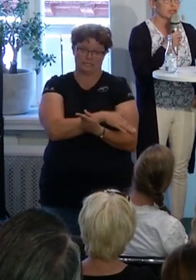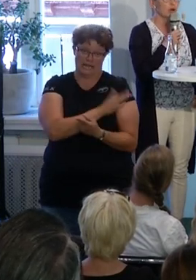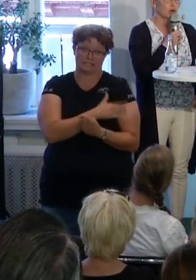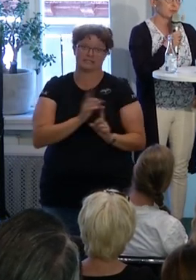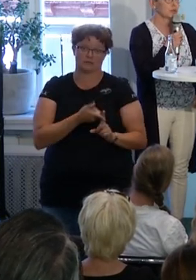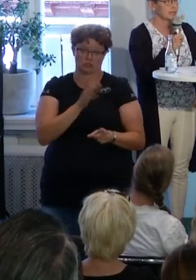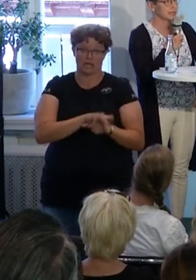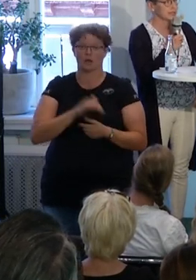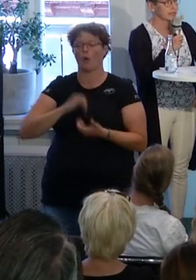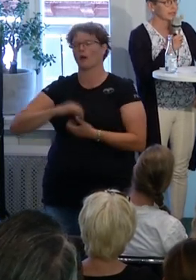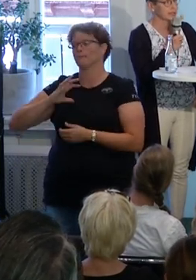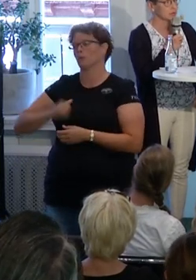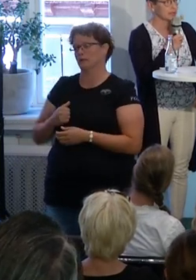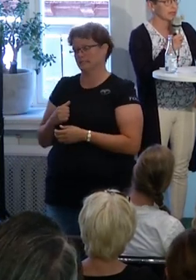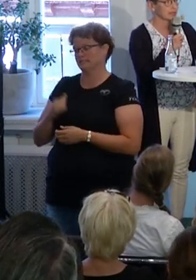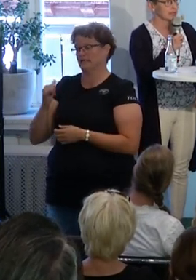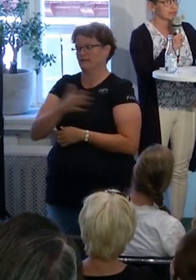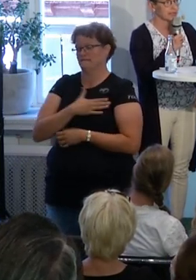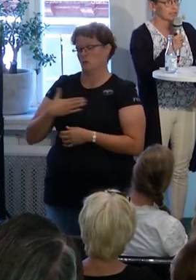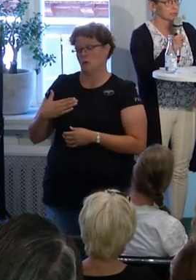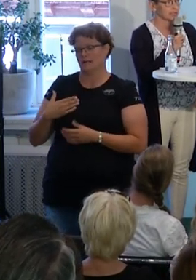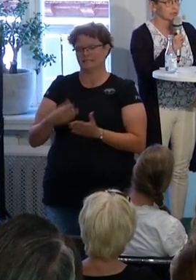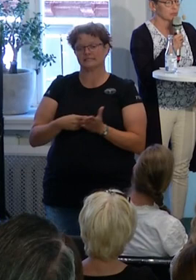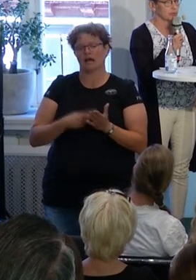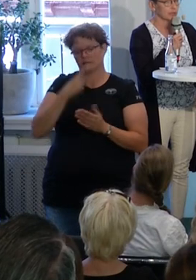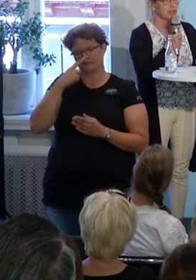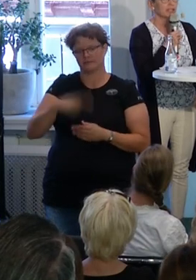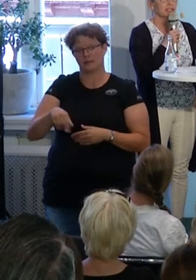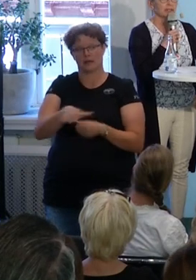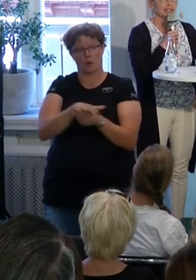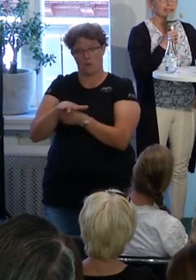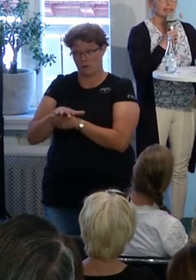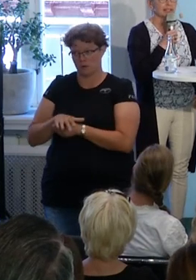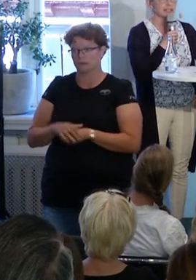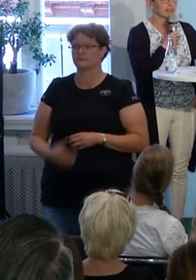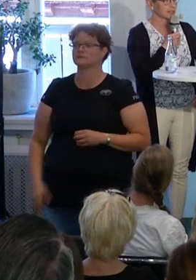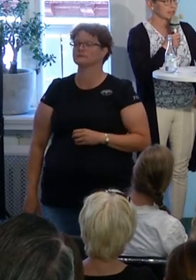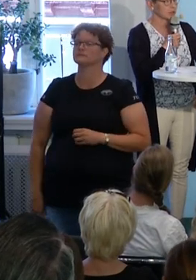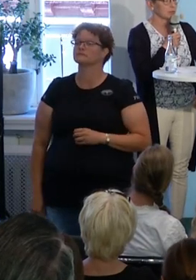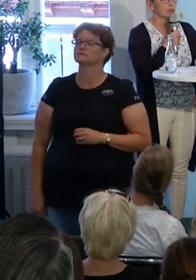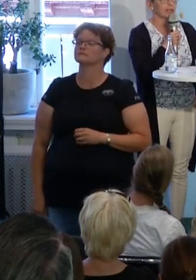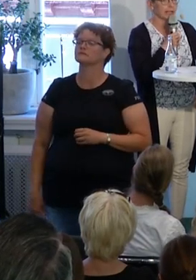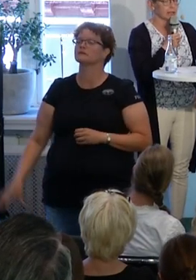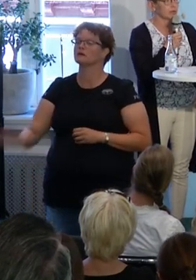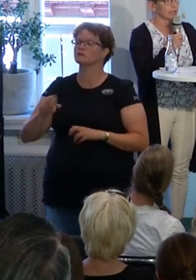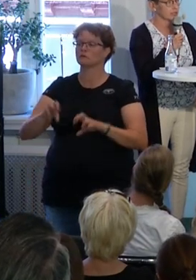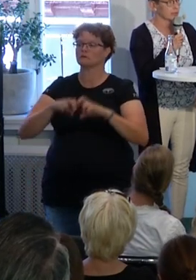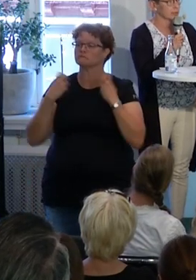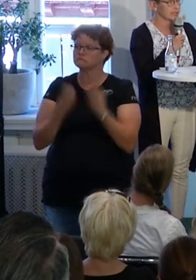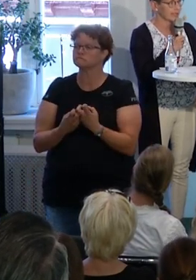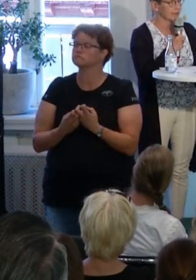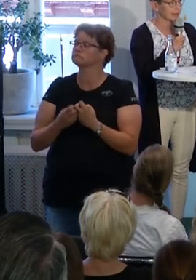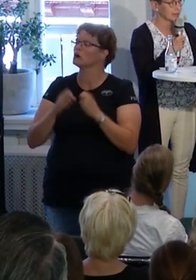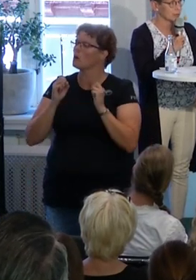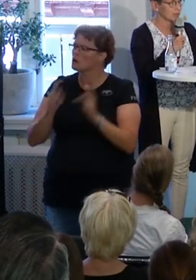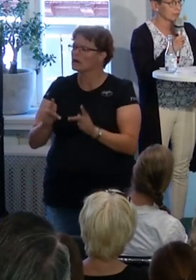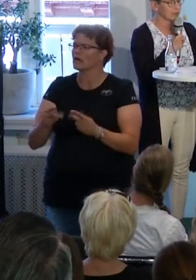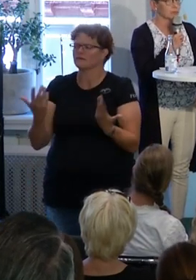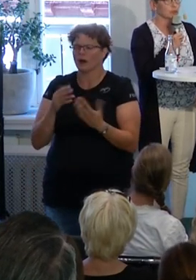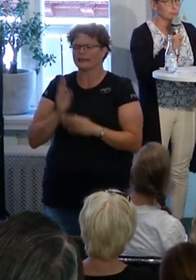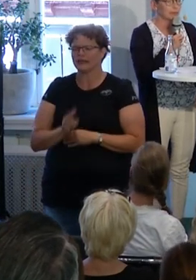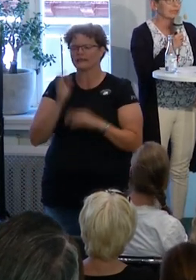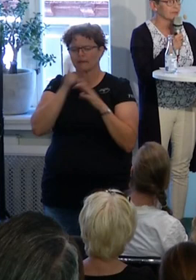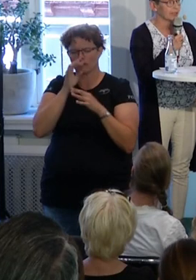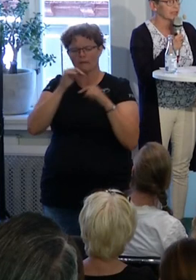företrädesvis och polisen i våra särskilt utsatta områden där man helt enkelt sätter sig ner ihop. Okej, okay, vad är det som är de egentliga problemen